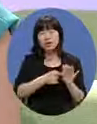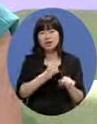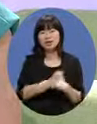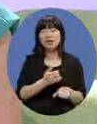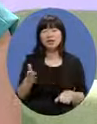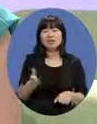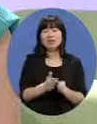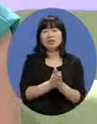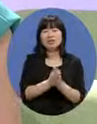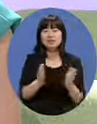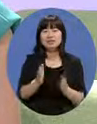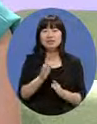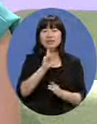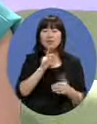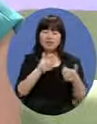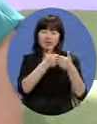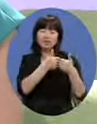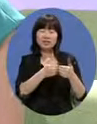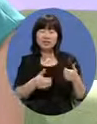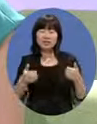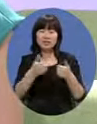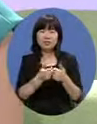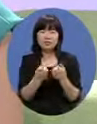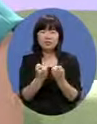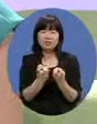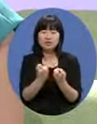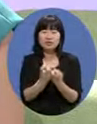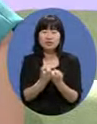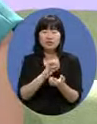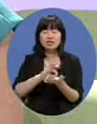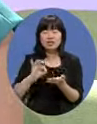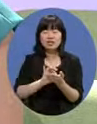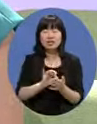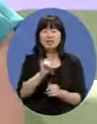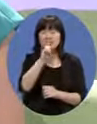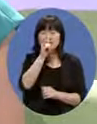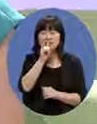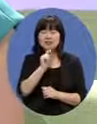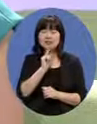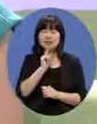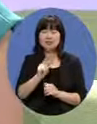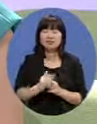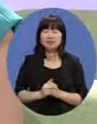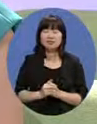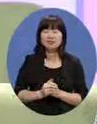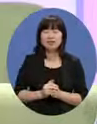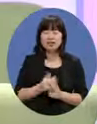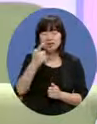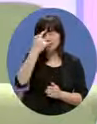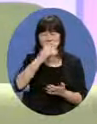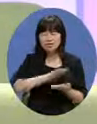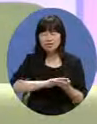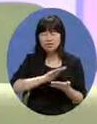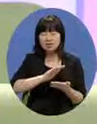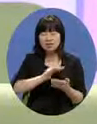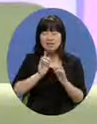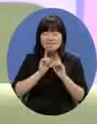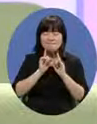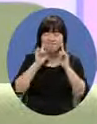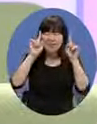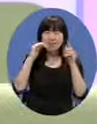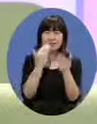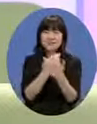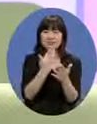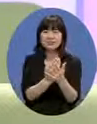거에서 시작했던 말대꾸가 공격의 수단으로 쓰이게 되는 거예요. 네. 그래서 열받지 말아야 돼요. 네.